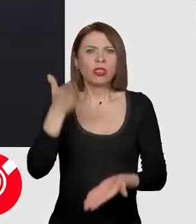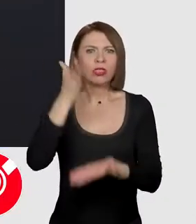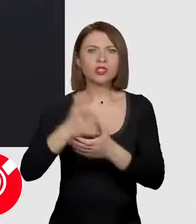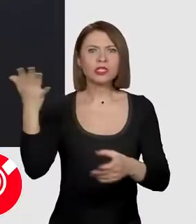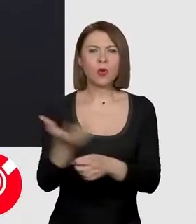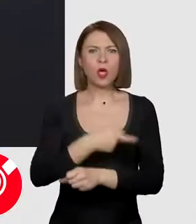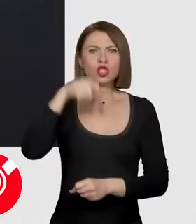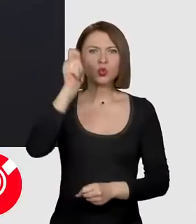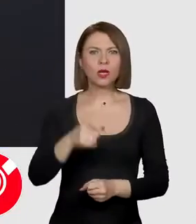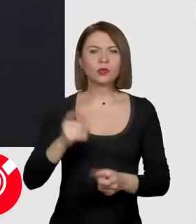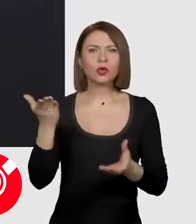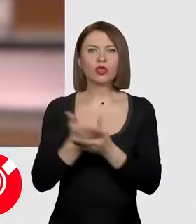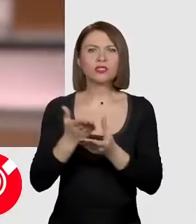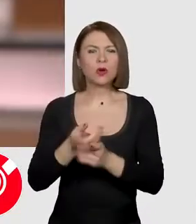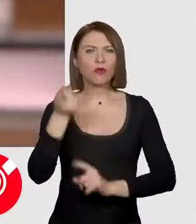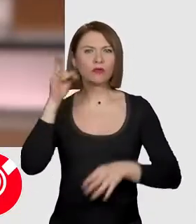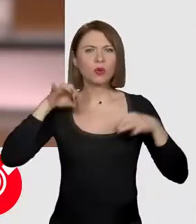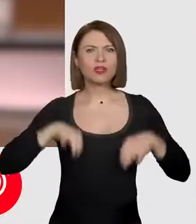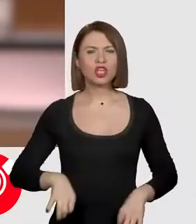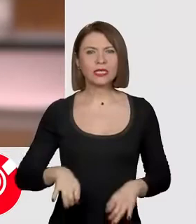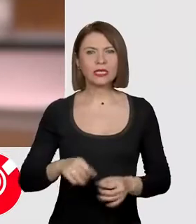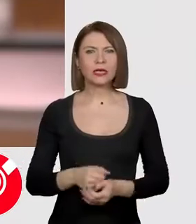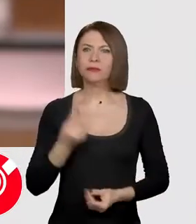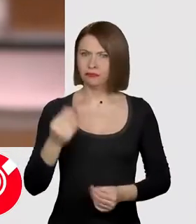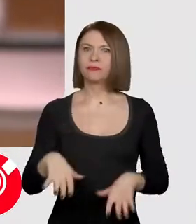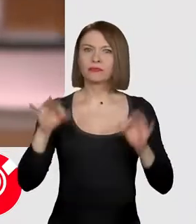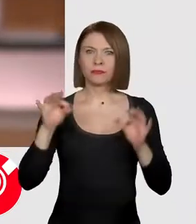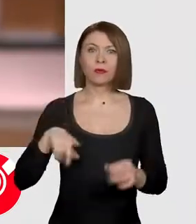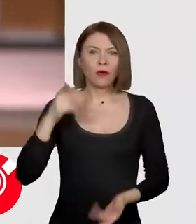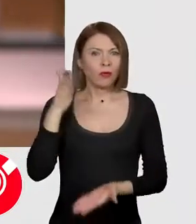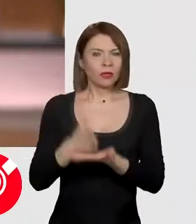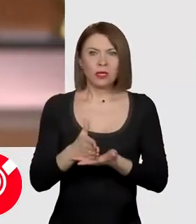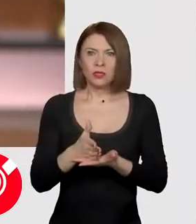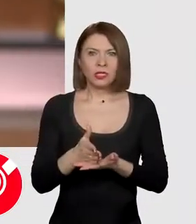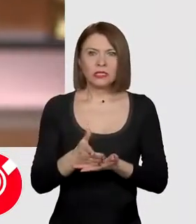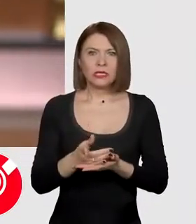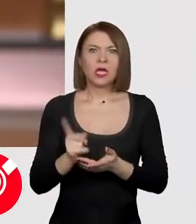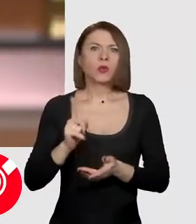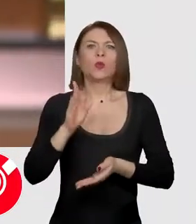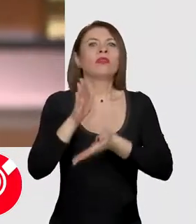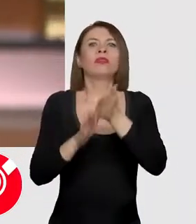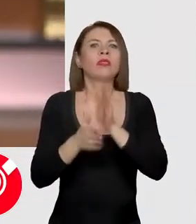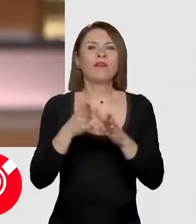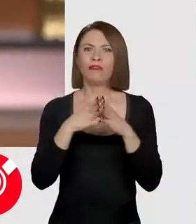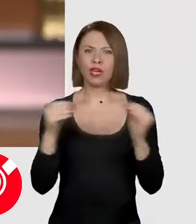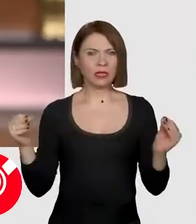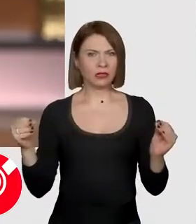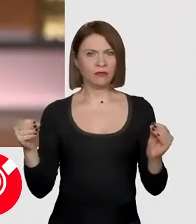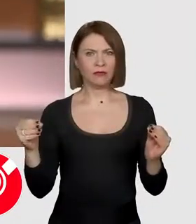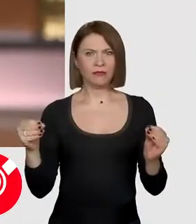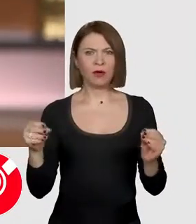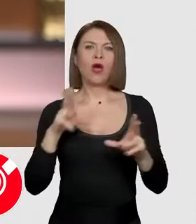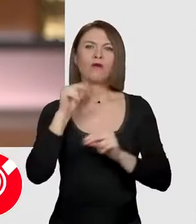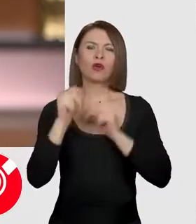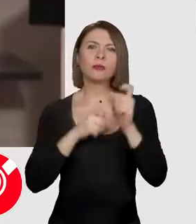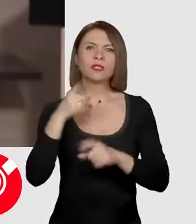luat judecătorii în cazul lui Sarkozy? Bună ziua, Oana. Este o decizie pe fond, nu este o decizie definitivă.